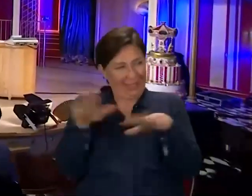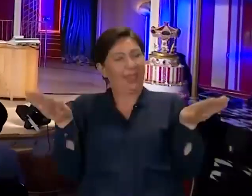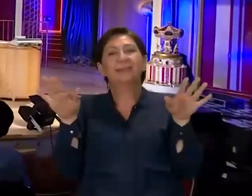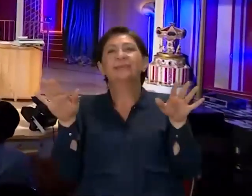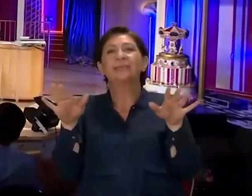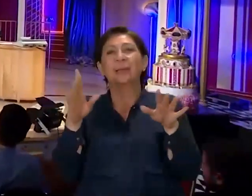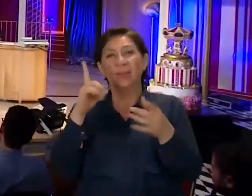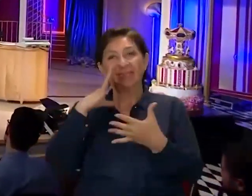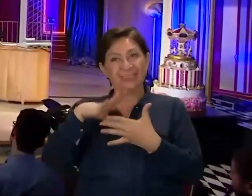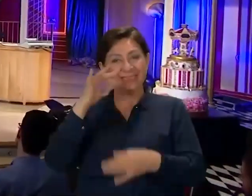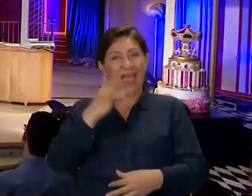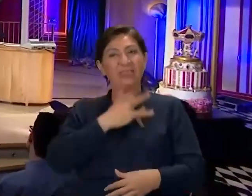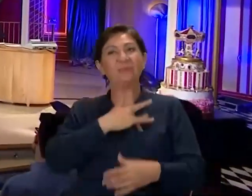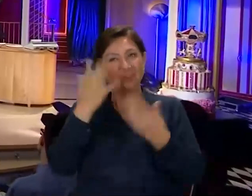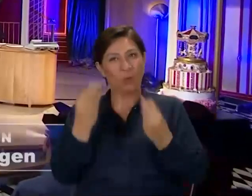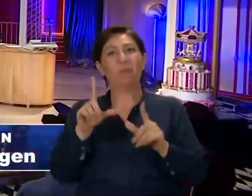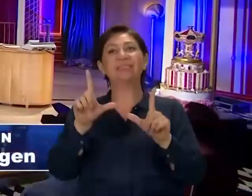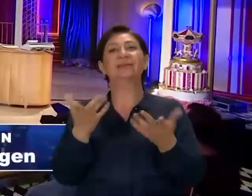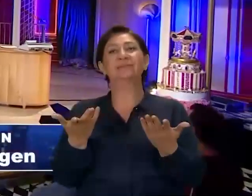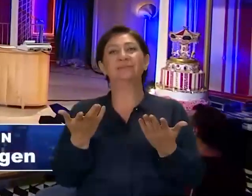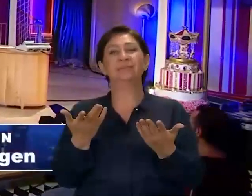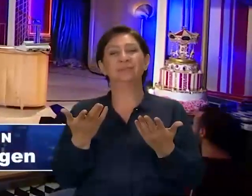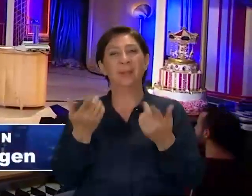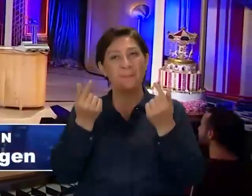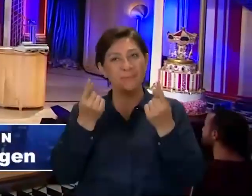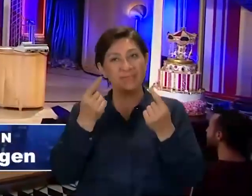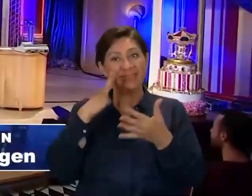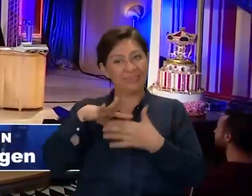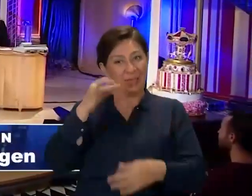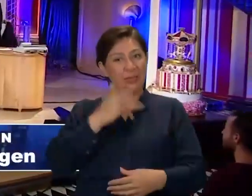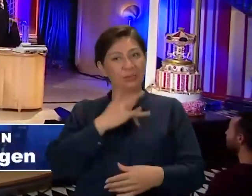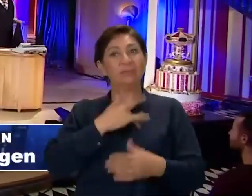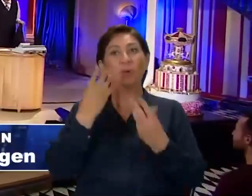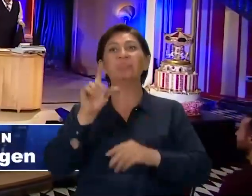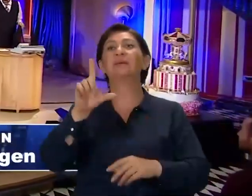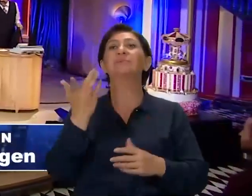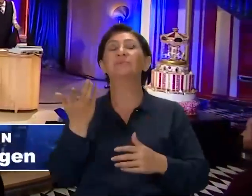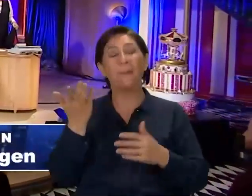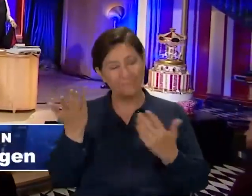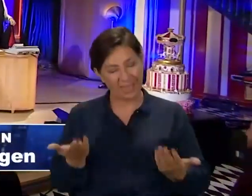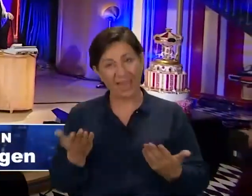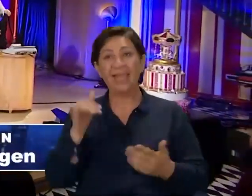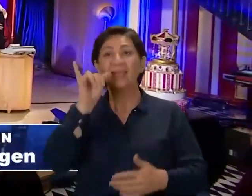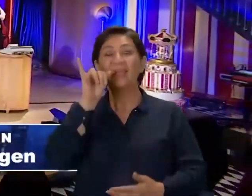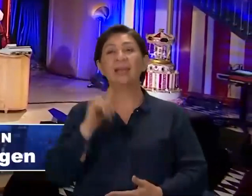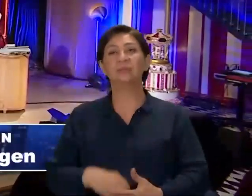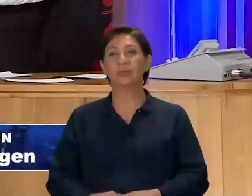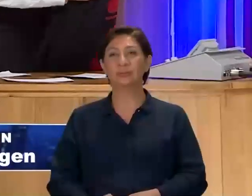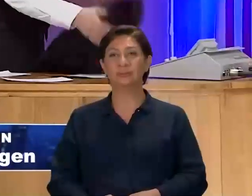Yeter, biraz insanın acıması olur. Biraz insanın acıması olur. Pekala,